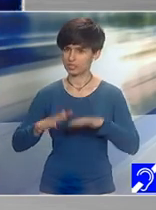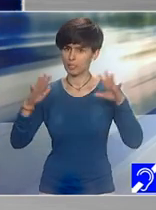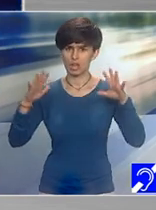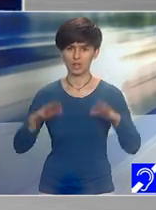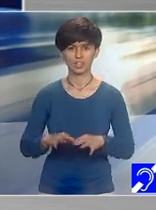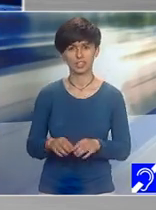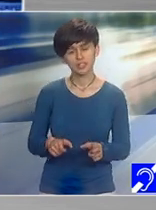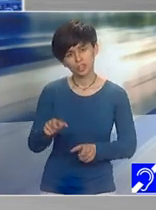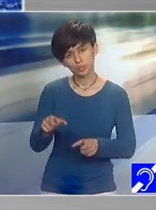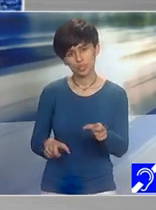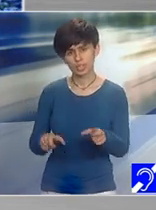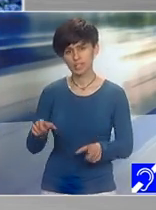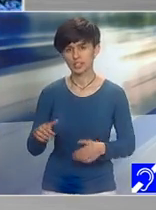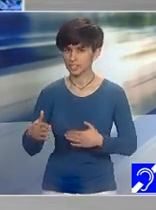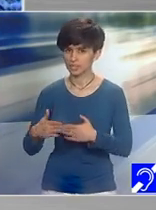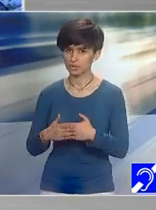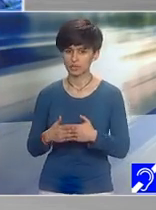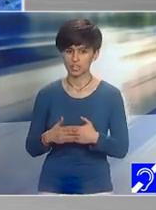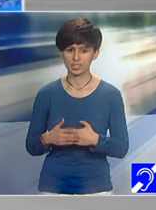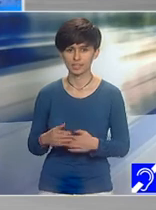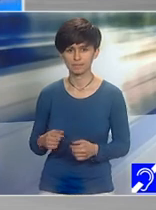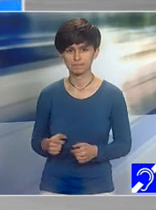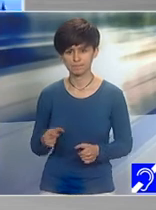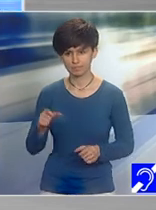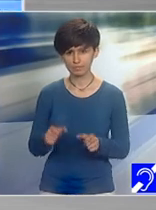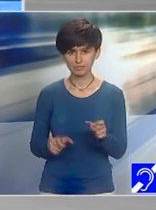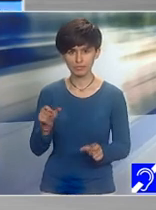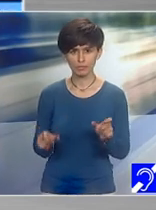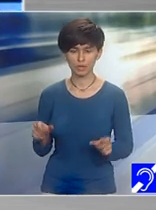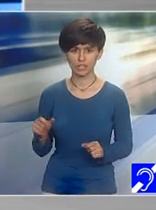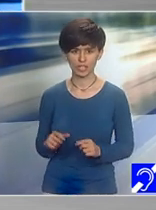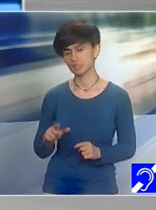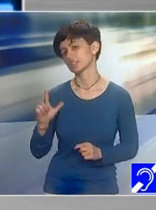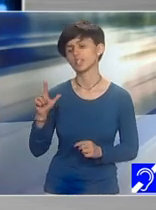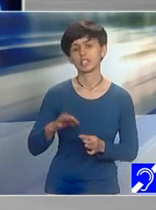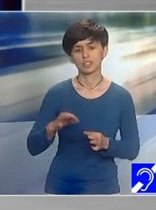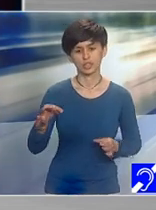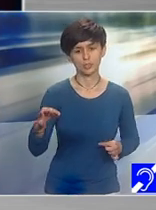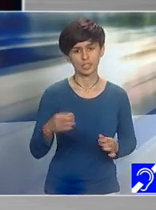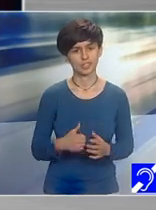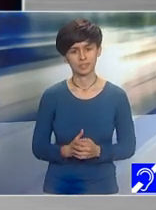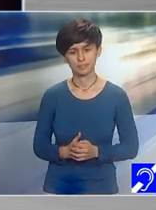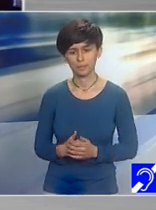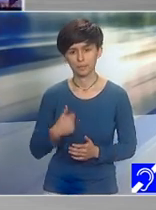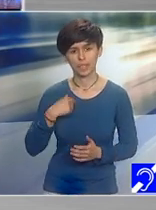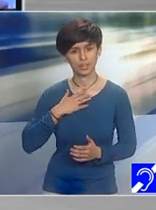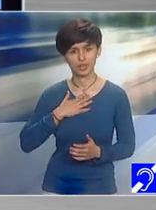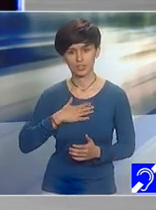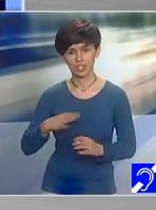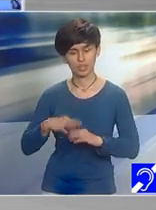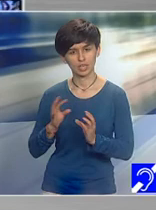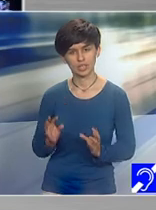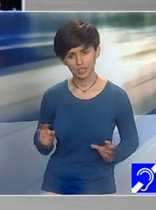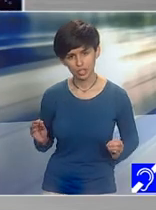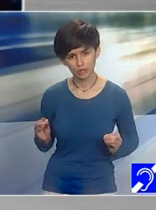înconjurată de un gard de 2 metri pentru a putea crea o România alternativă la România obișnuită. Eu îmi doresc ca România de zi cu